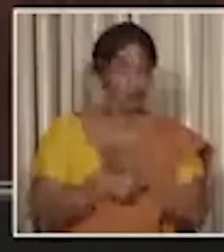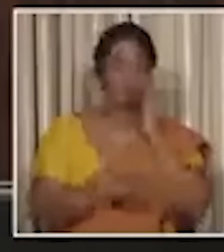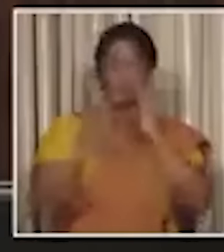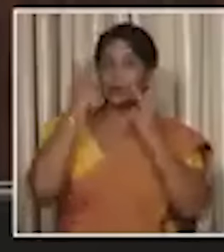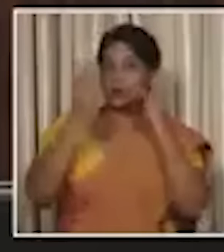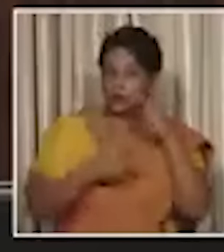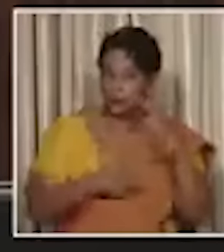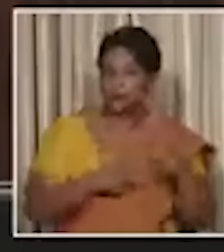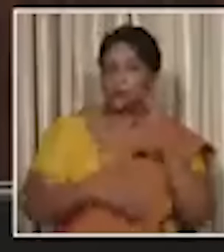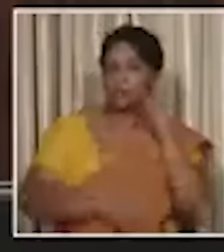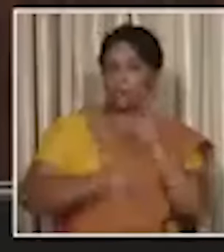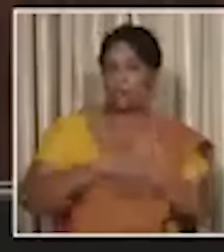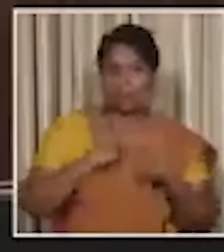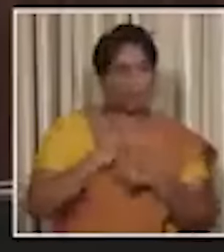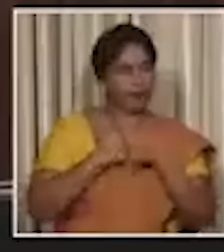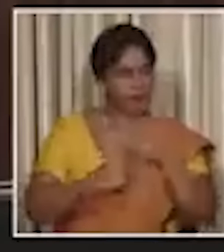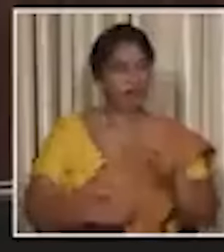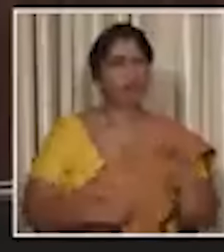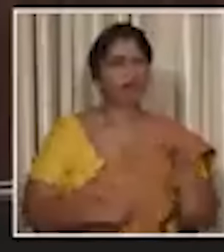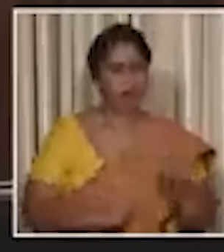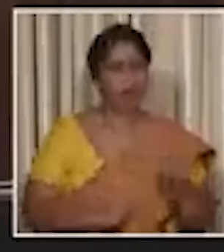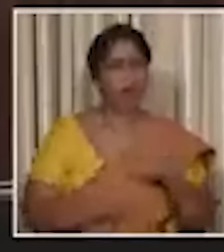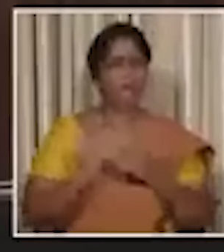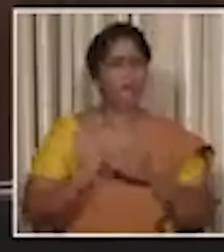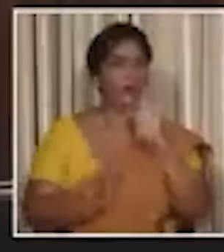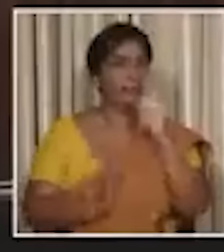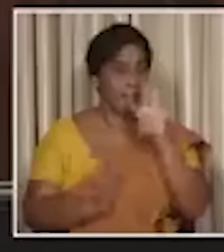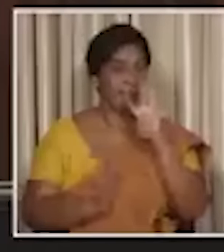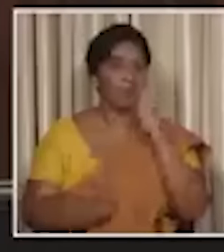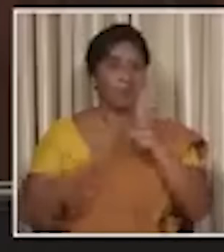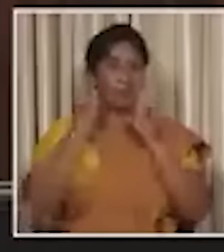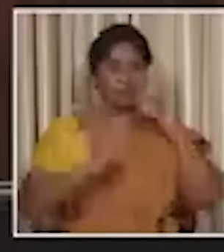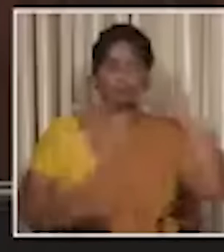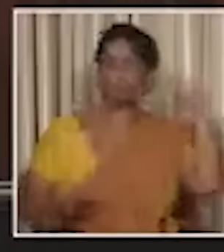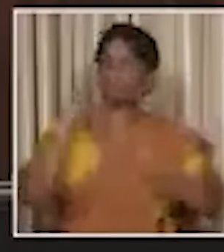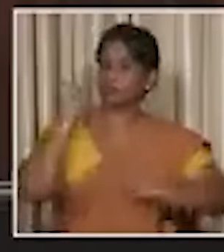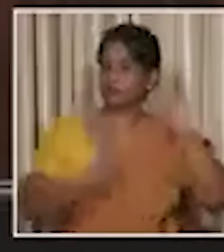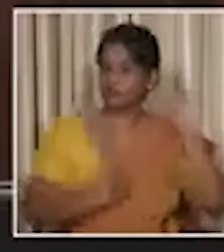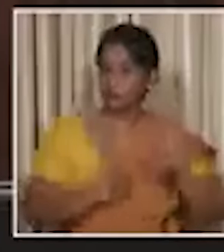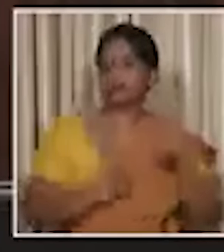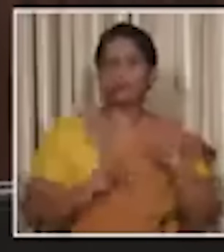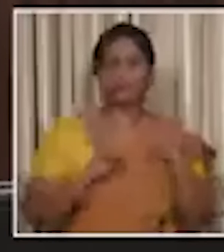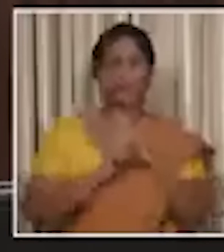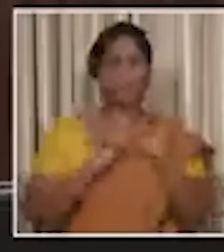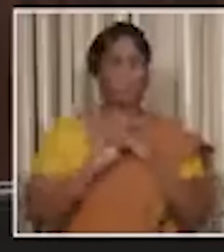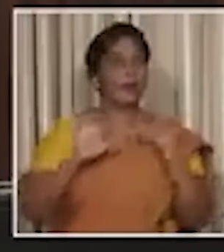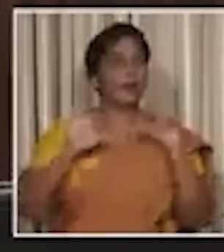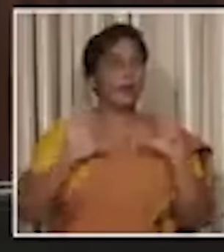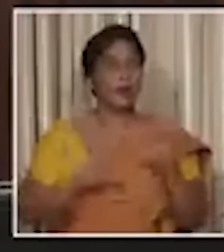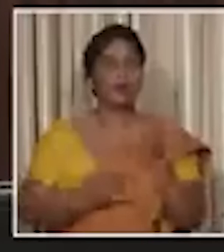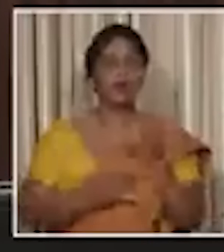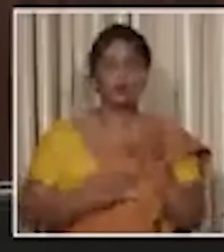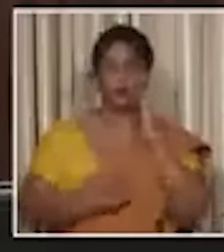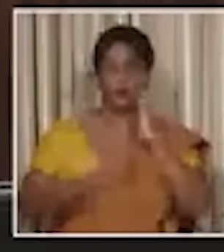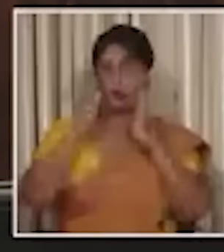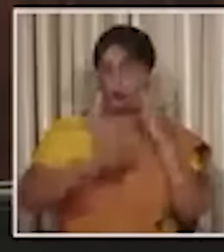కర్మాంతే సలసమ సకస్కృతి తిబినం మిలియన హతరక సంచారకం కెందవా గనిమట అంద తురయిల్ ఐకే